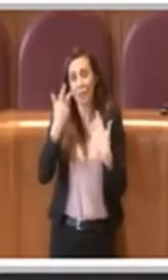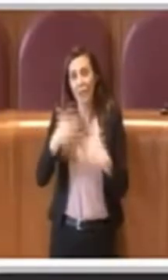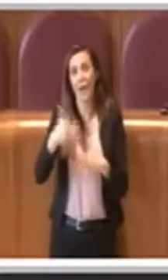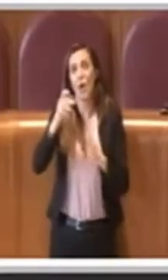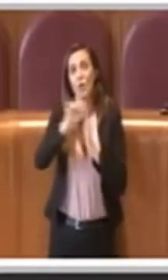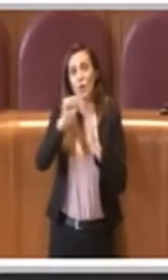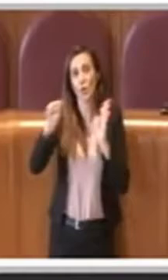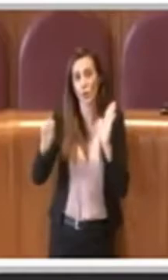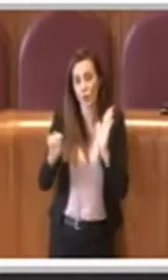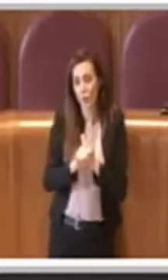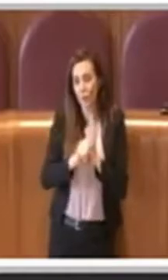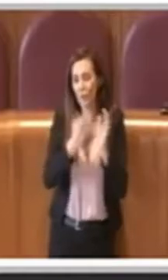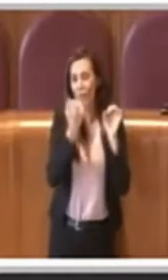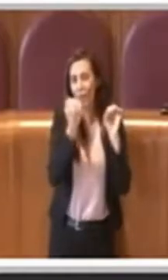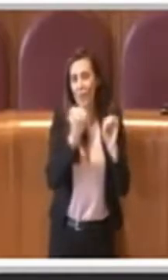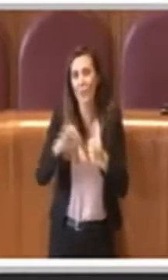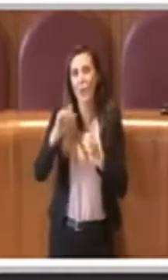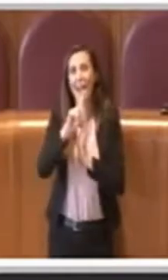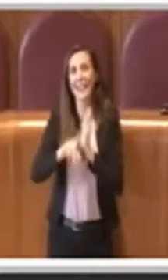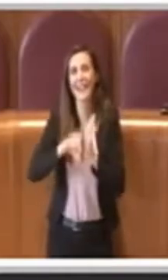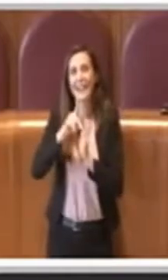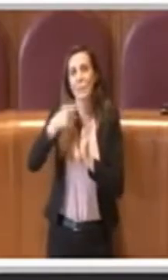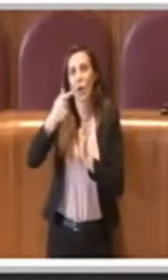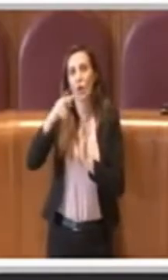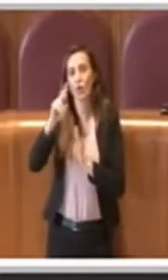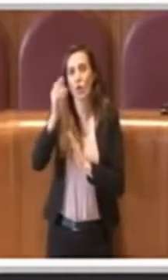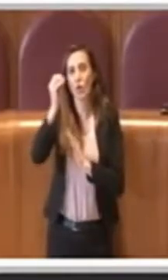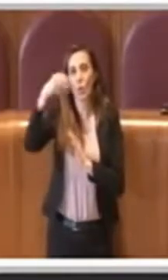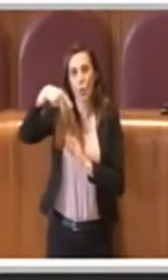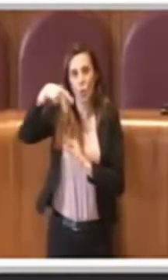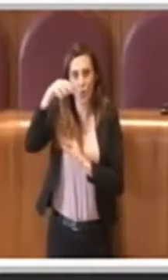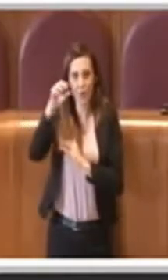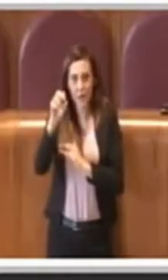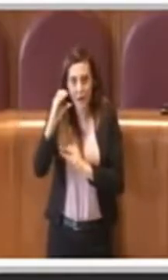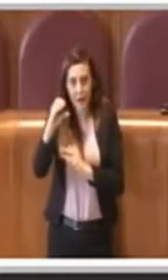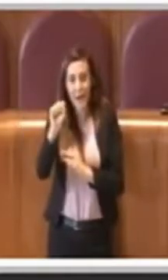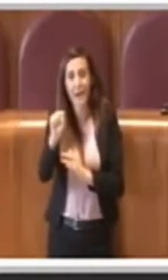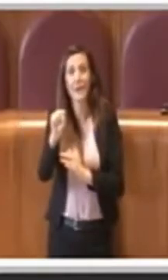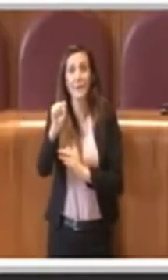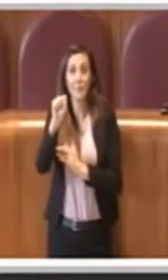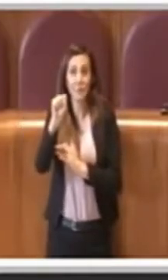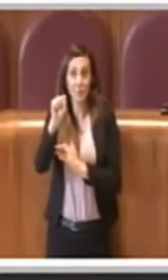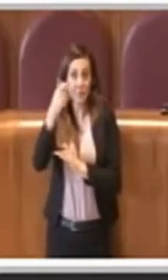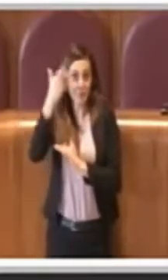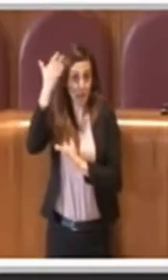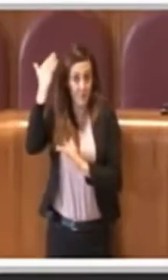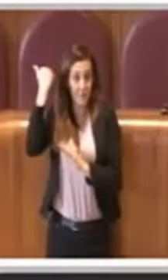cronistoria dalla famosa delibera Tronca, che non avevano di fatto neanche